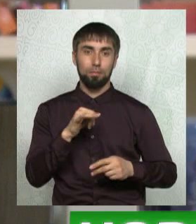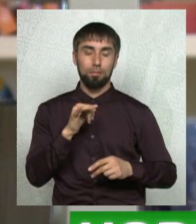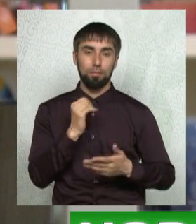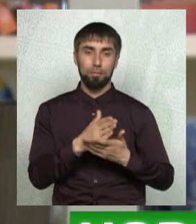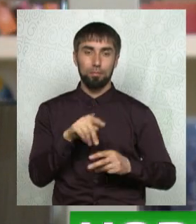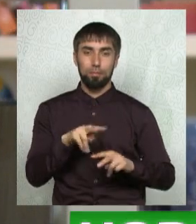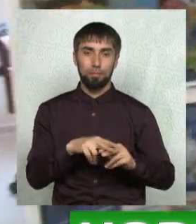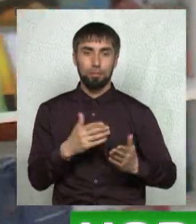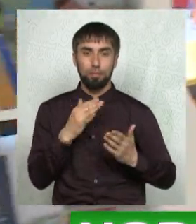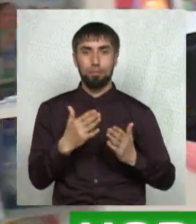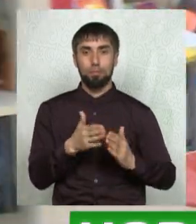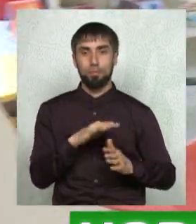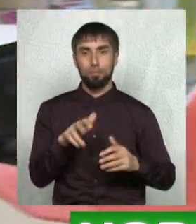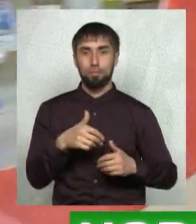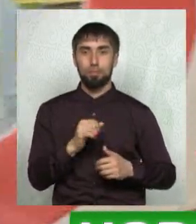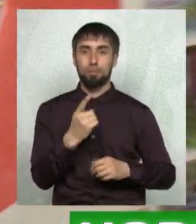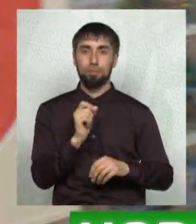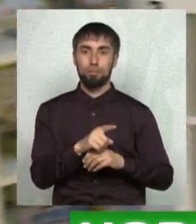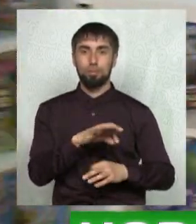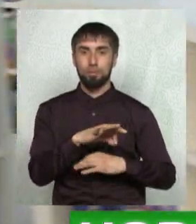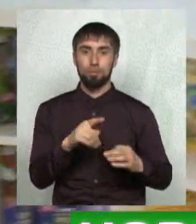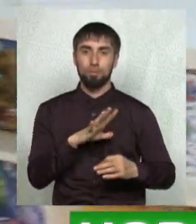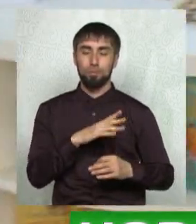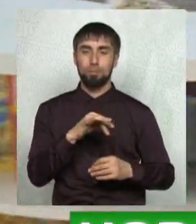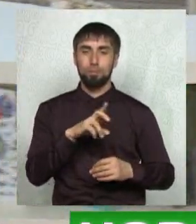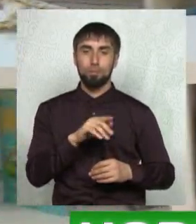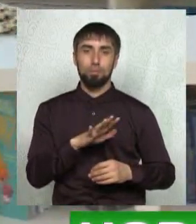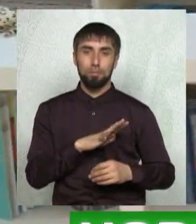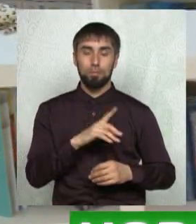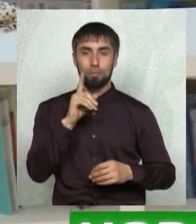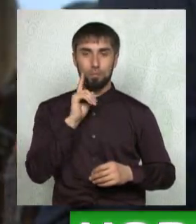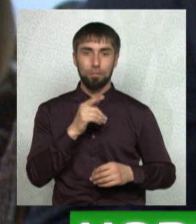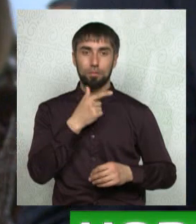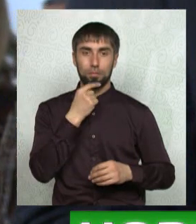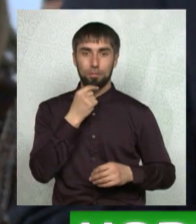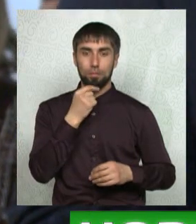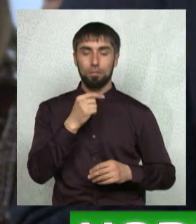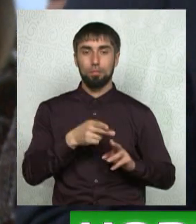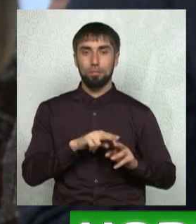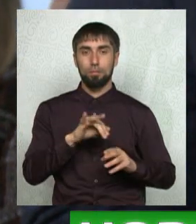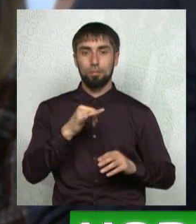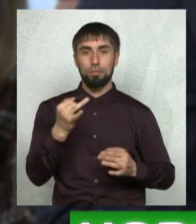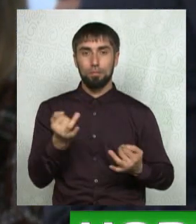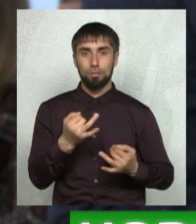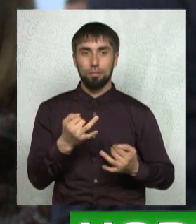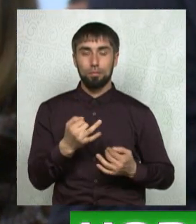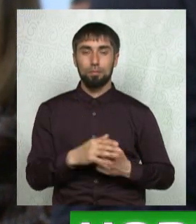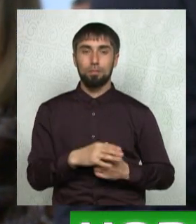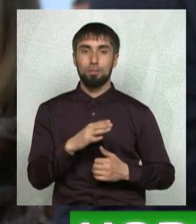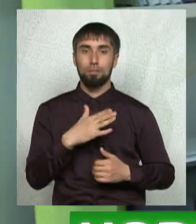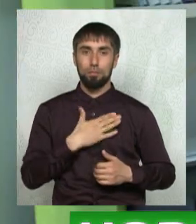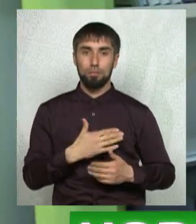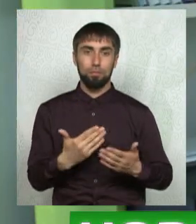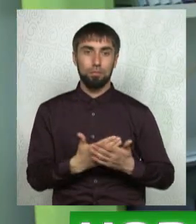или забирать домой. Одна из задач проекта, чтобы в библиотеке было уютно, красиво, познавательно и интересно. Довольными